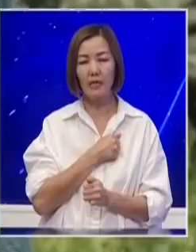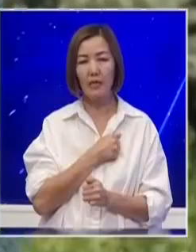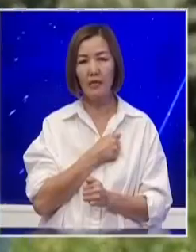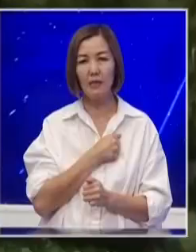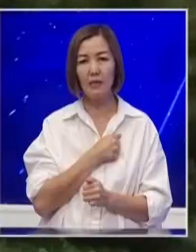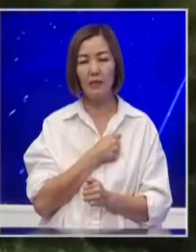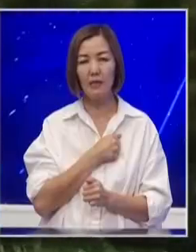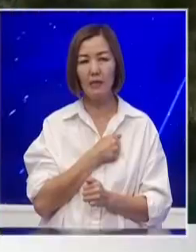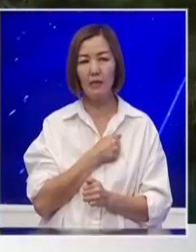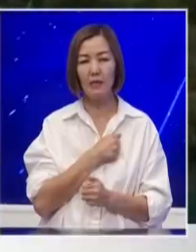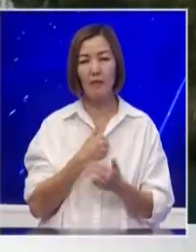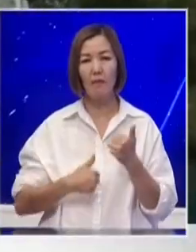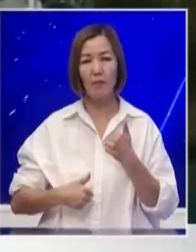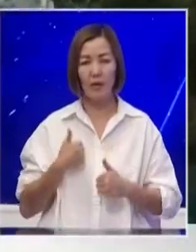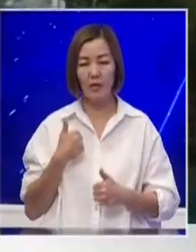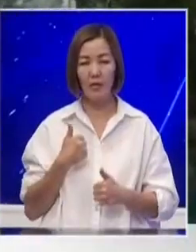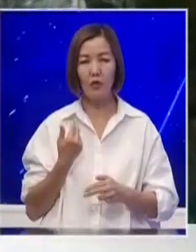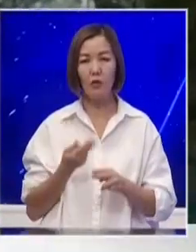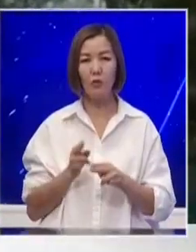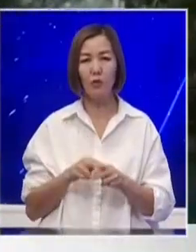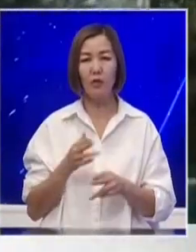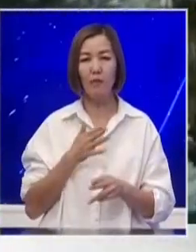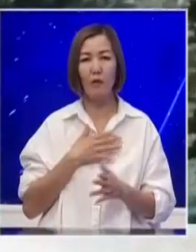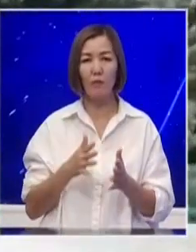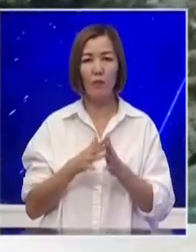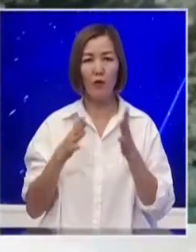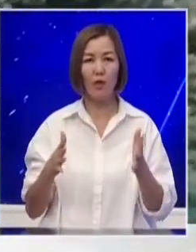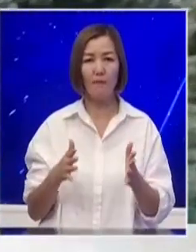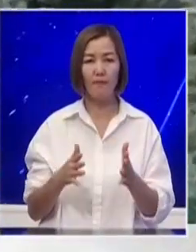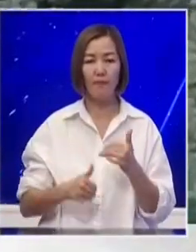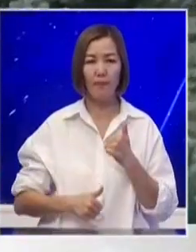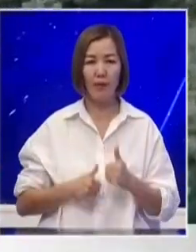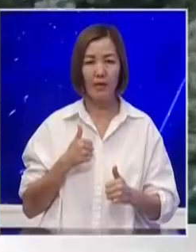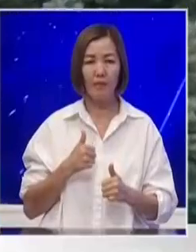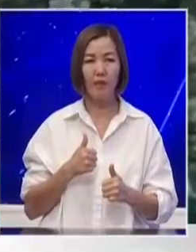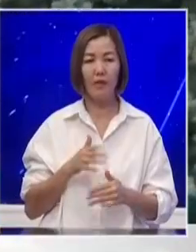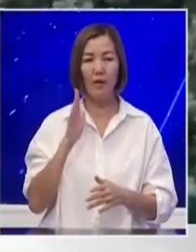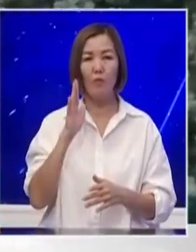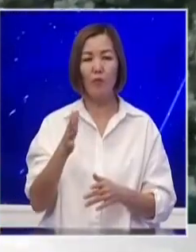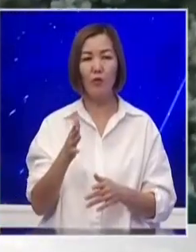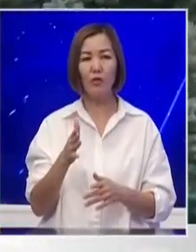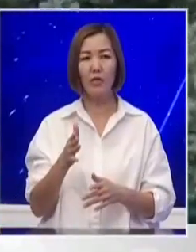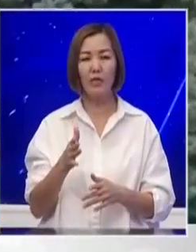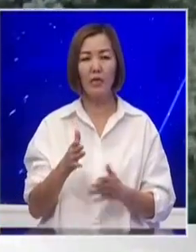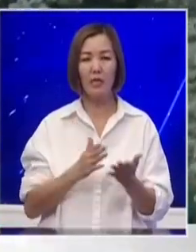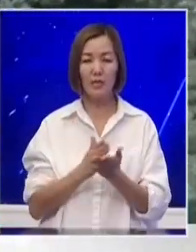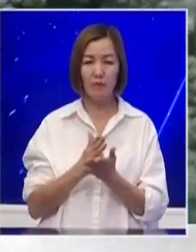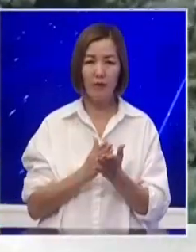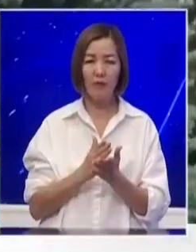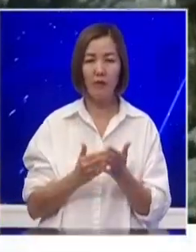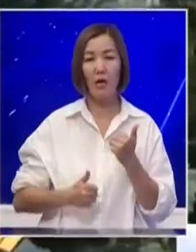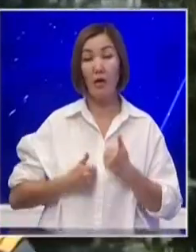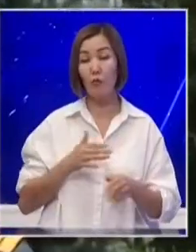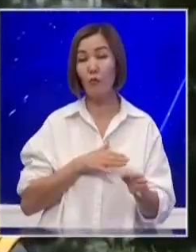келе бермейтін жағдай, сондықтан мен үшін үлкен мәртебе және әрі қарай қызметімді